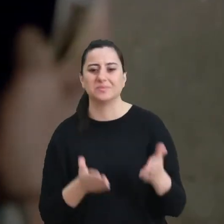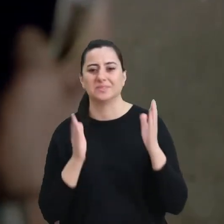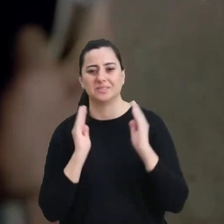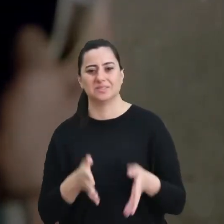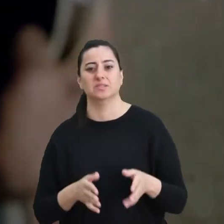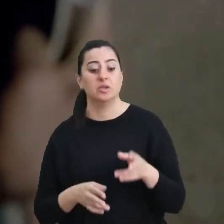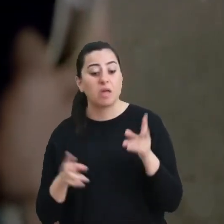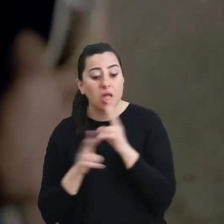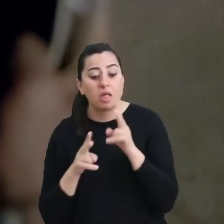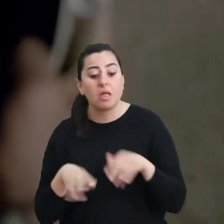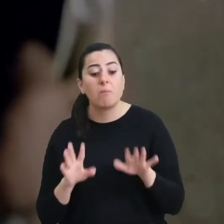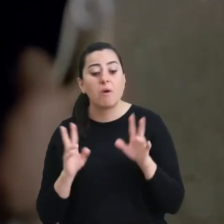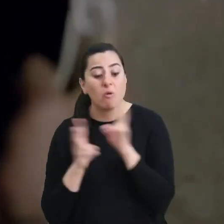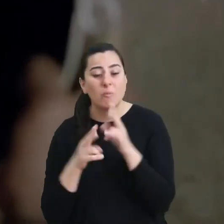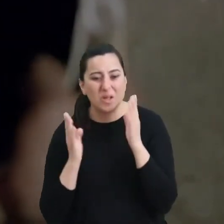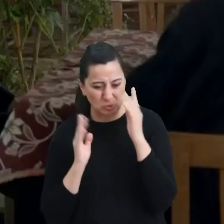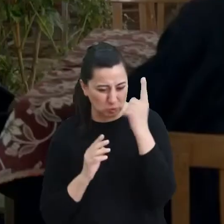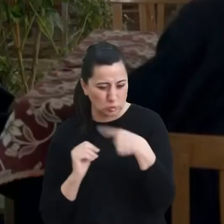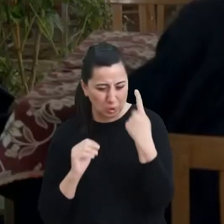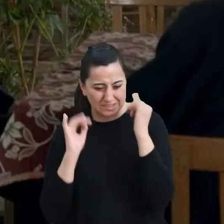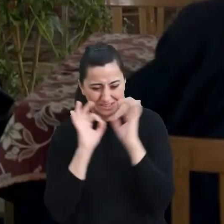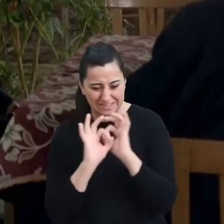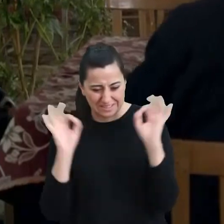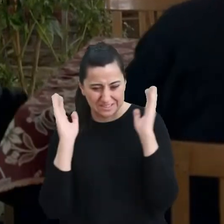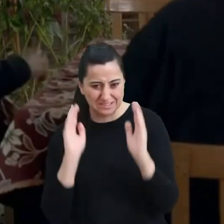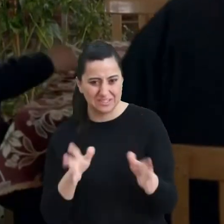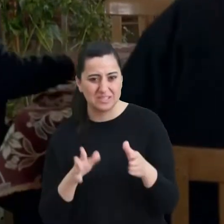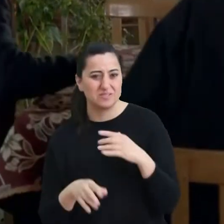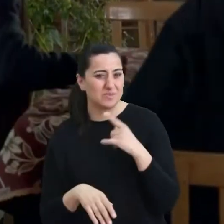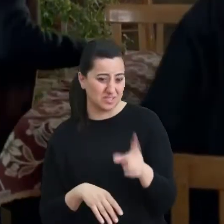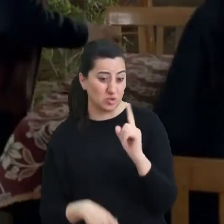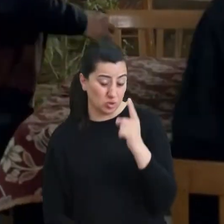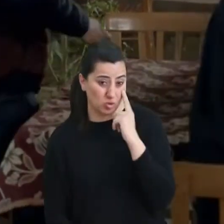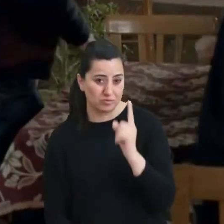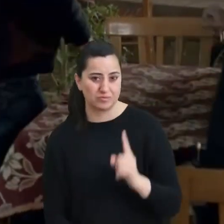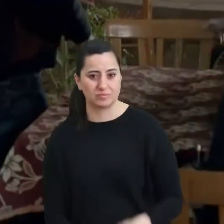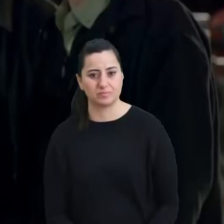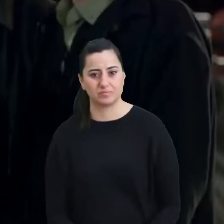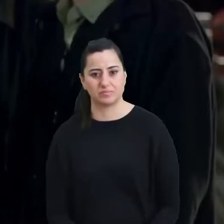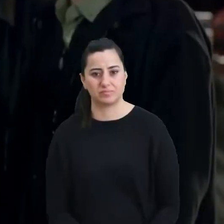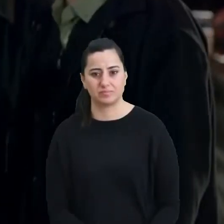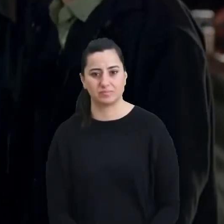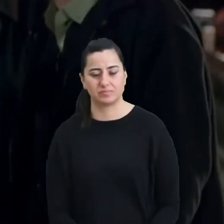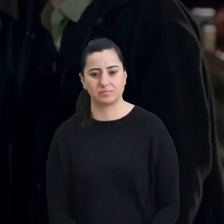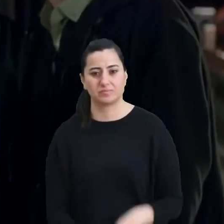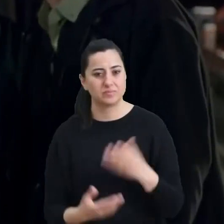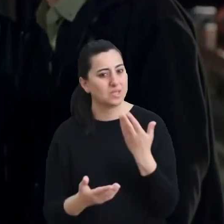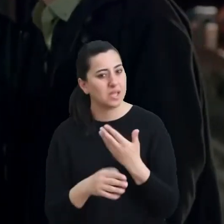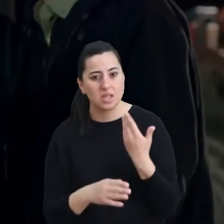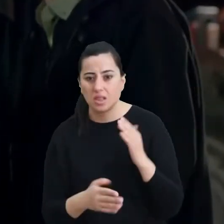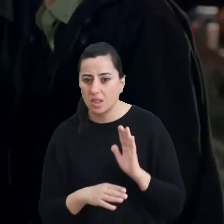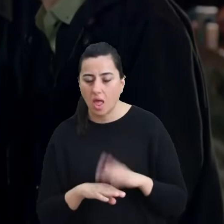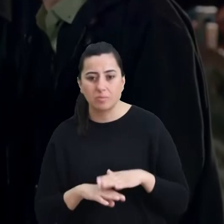Ha, gülme. Gülme lan suratsız. Süleyman sen elim bir geçirsen var ya. Seni ne yapayım lan